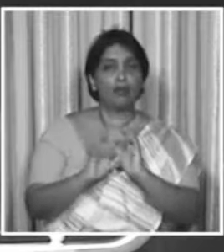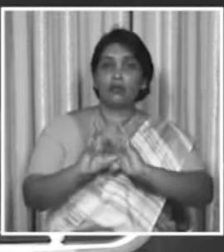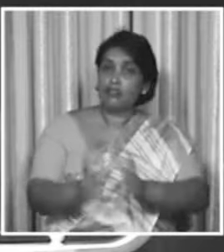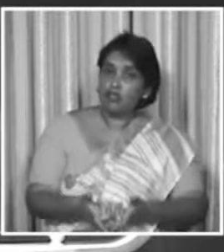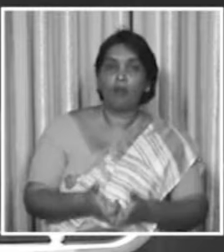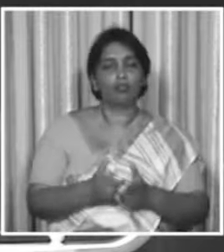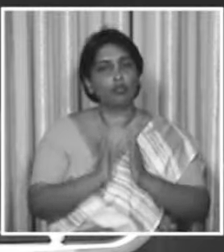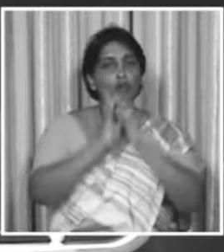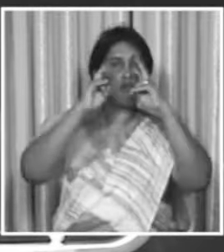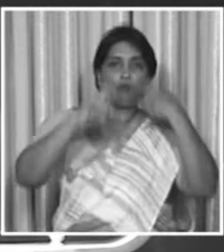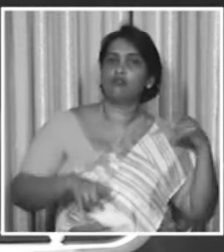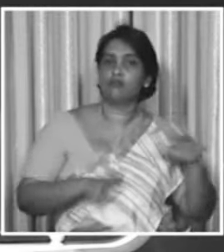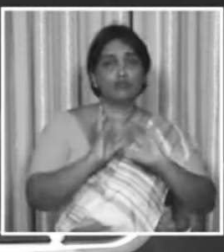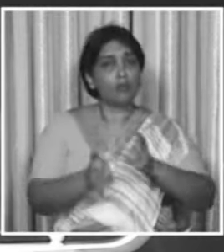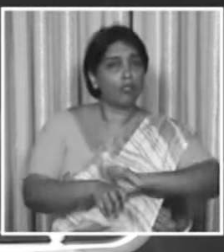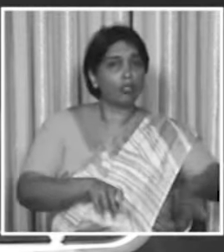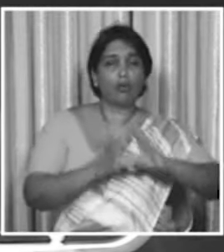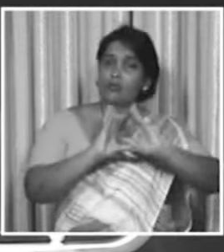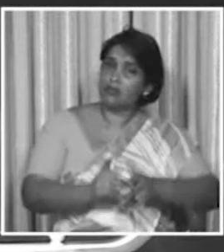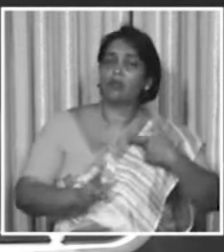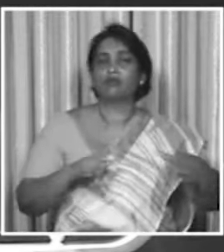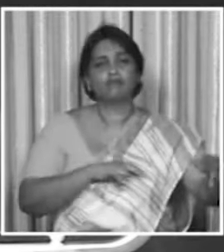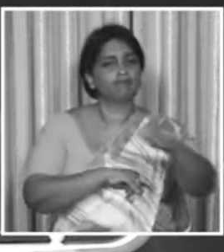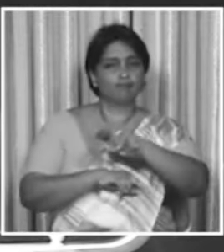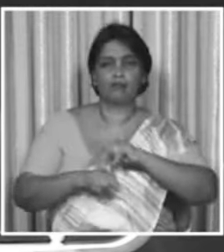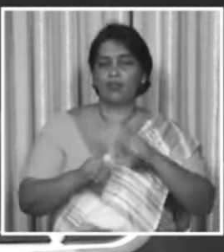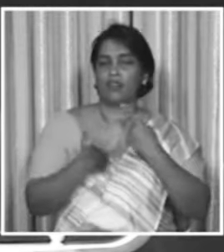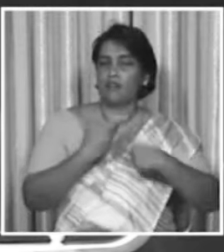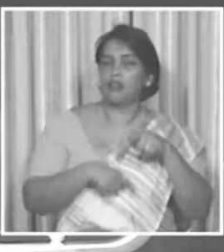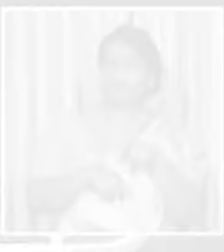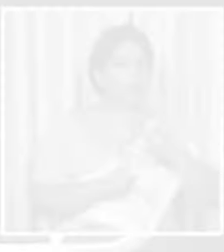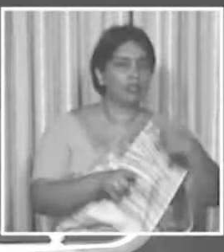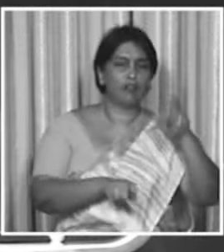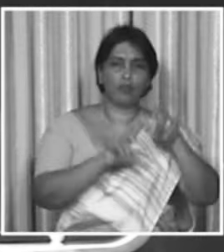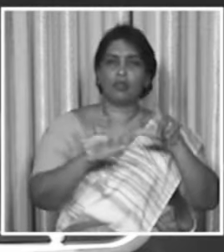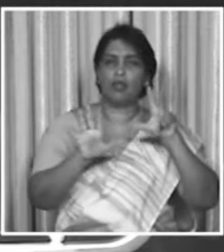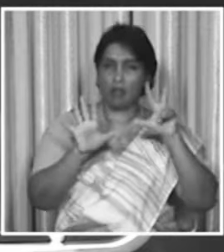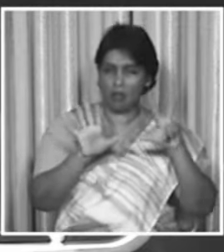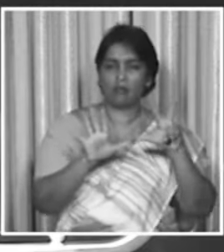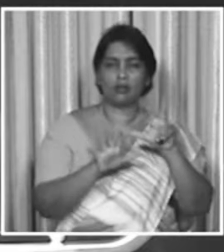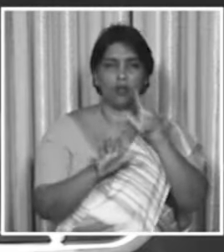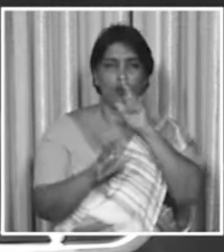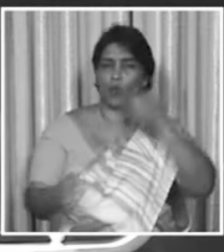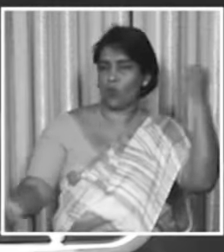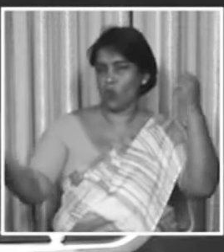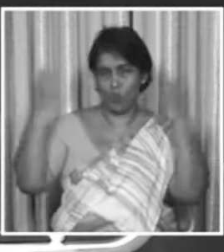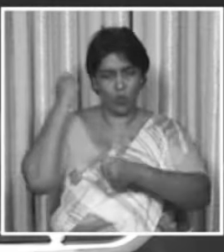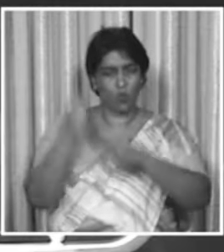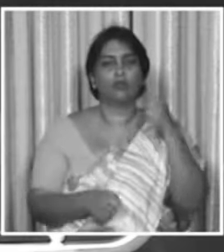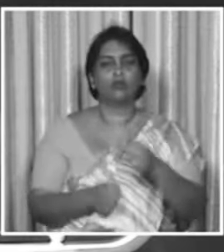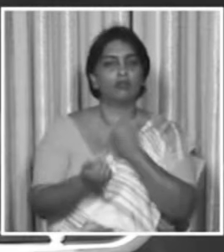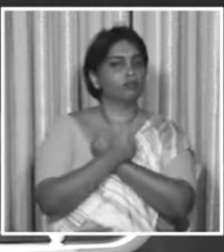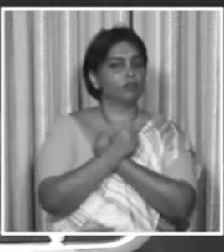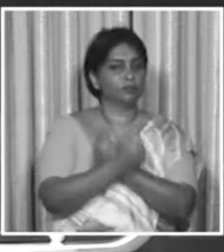ஆலய விக்கிரகங்களை உலக்கியும் பூஜை பொருட்களை உலக்கியும் பக்தர்களை உலக்கியும் அச்சுறுத்தி வெளியேற நிர்பந்தித்தார்கள். என்னை காலில் கைகளிலும் பிடித்து கொலை குற்றவாளியை